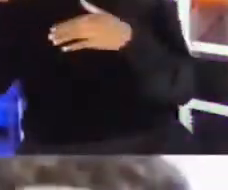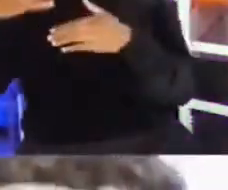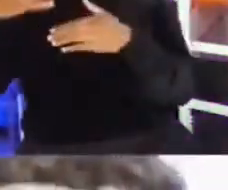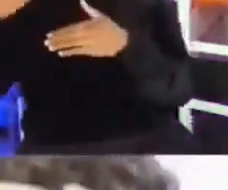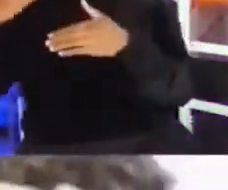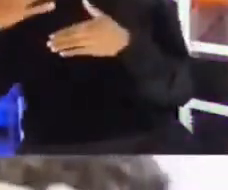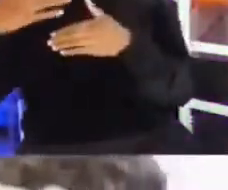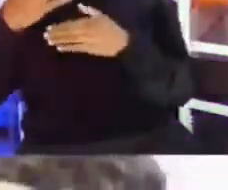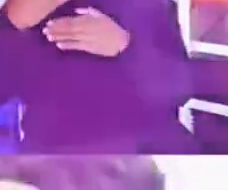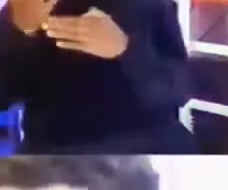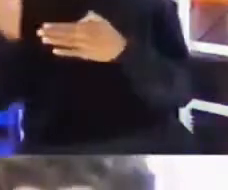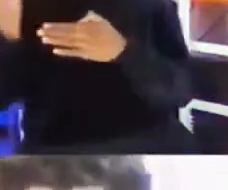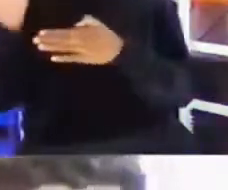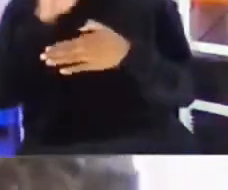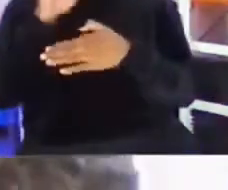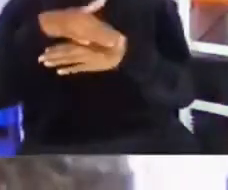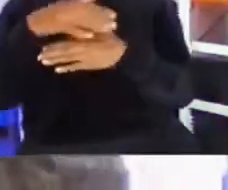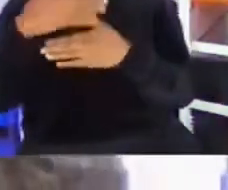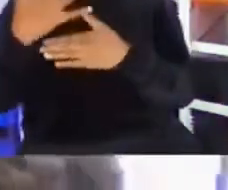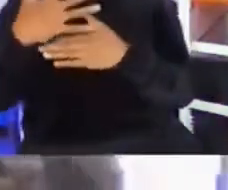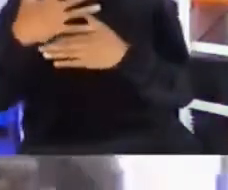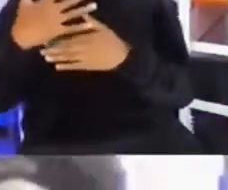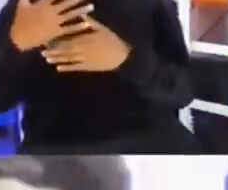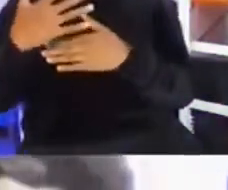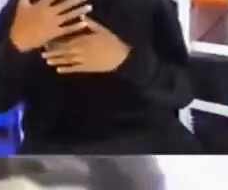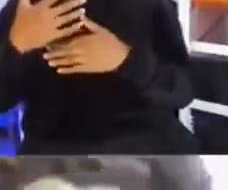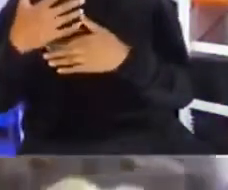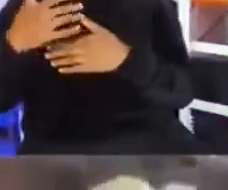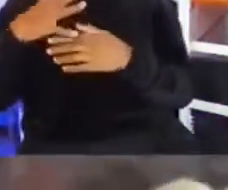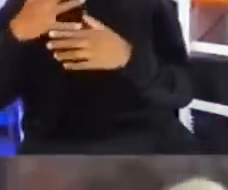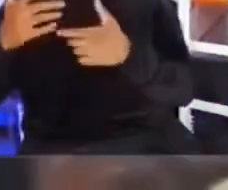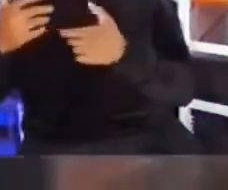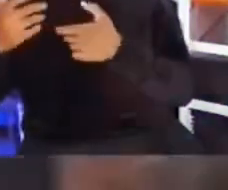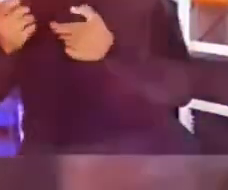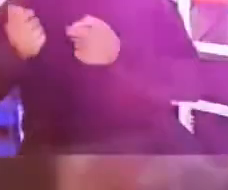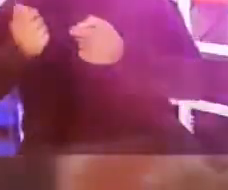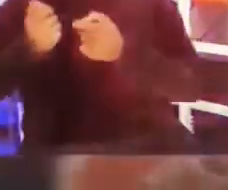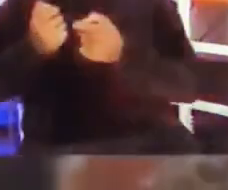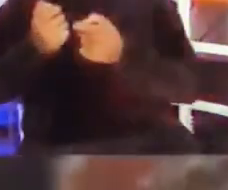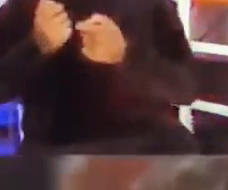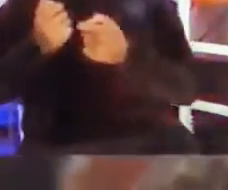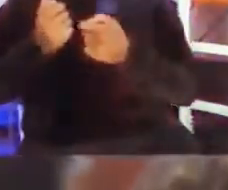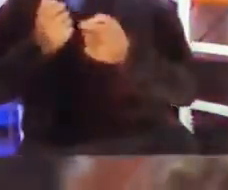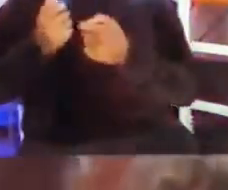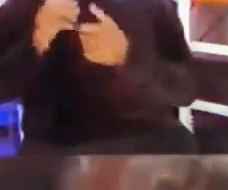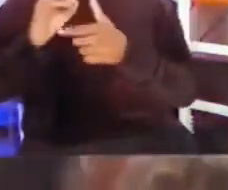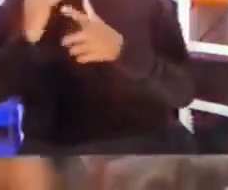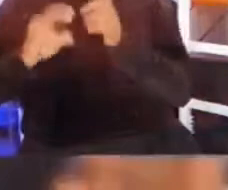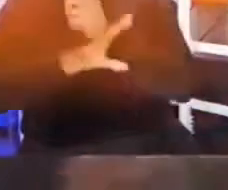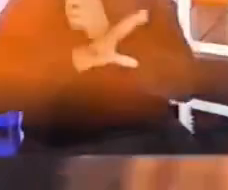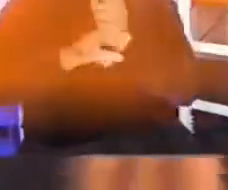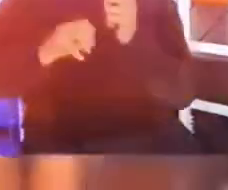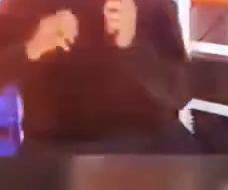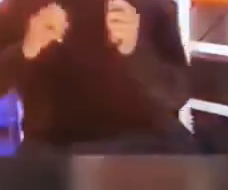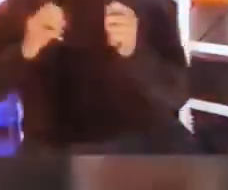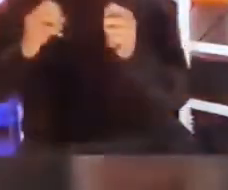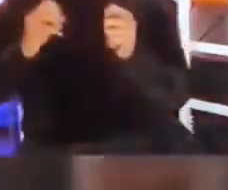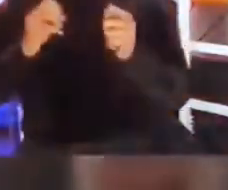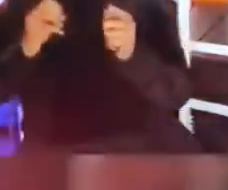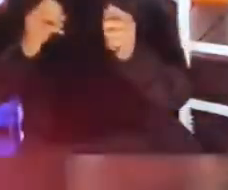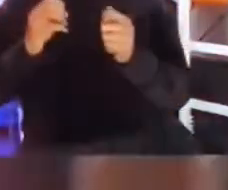Dasokia idosi aduaya. Amen. Iri itunya netuo. Neguo Gai. Iri asietuo. Neguo Jesu.